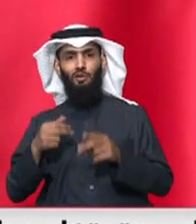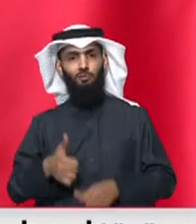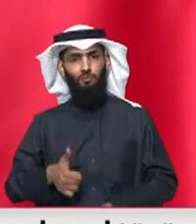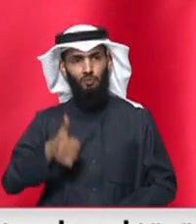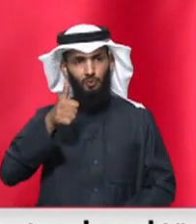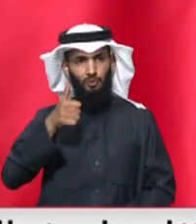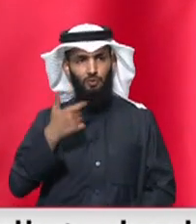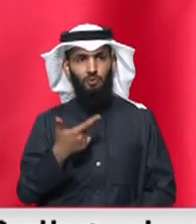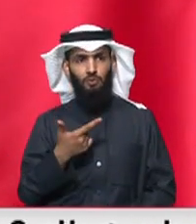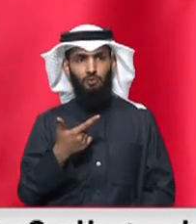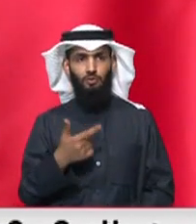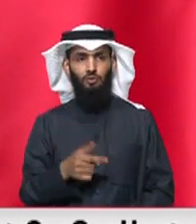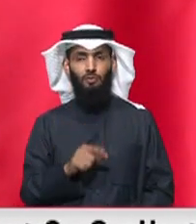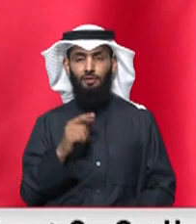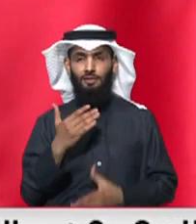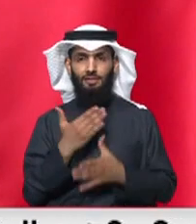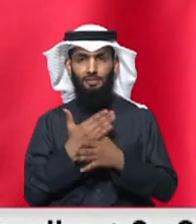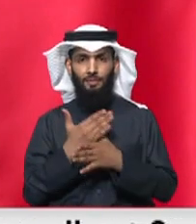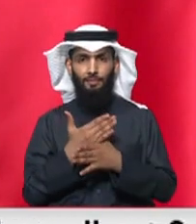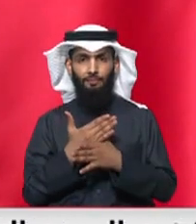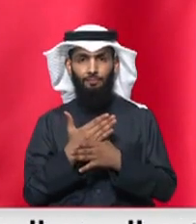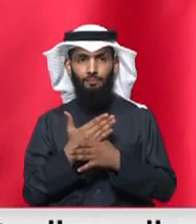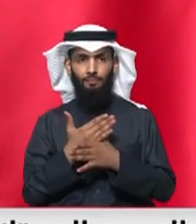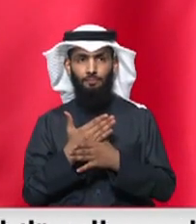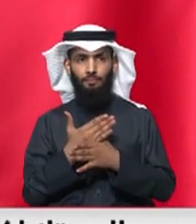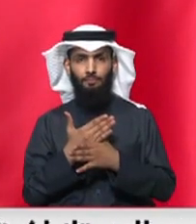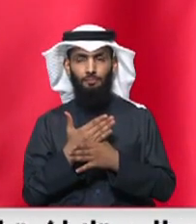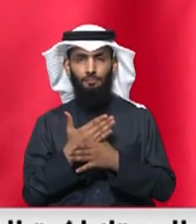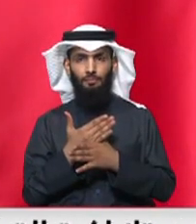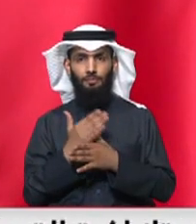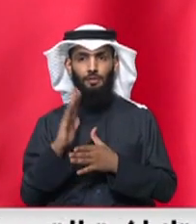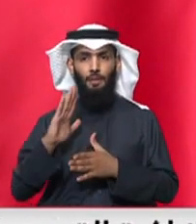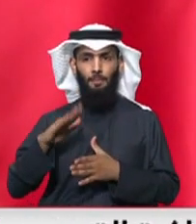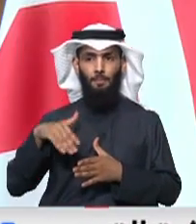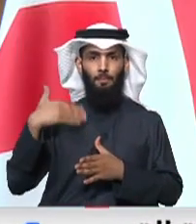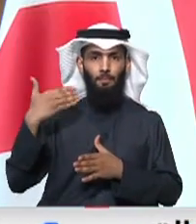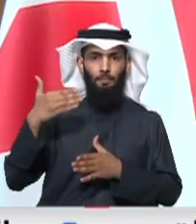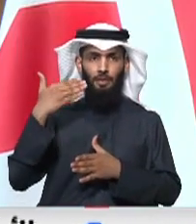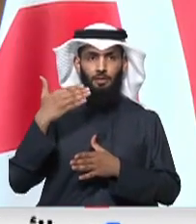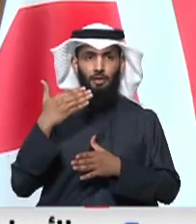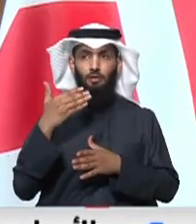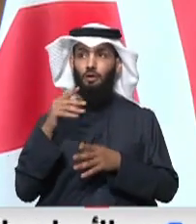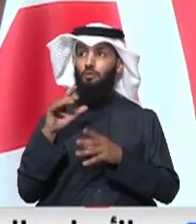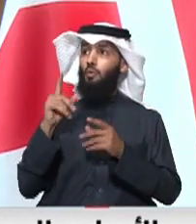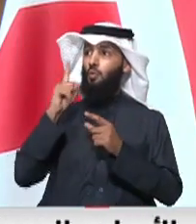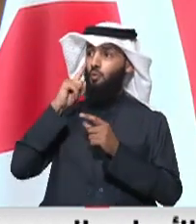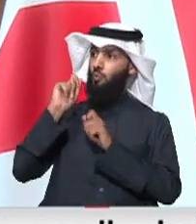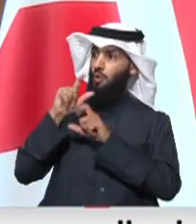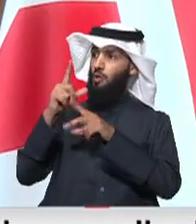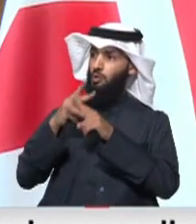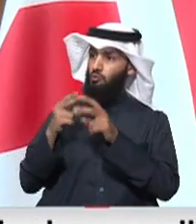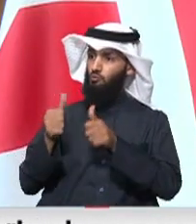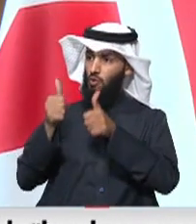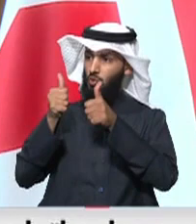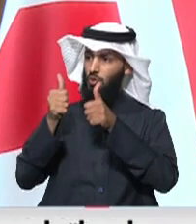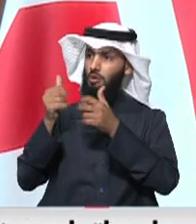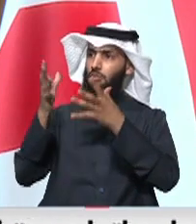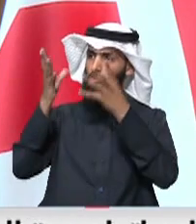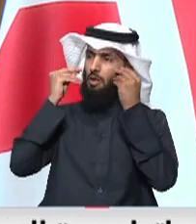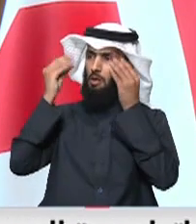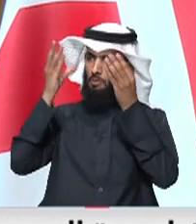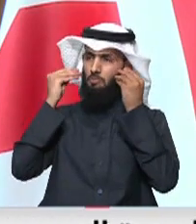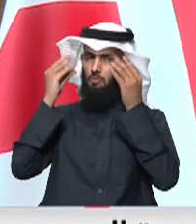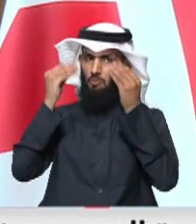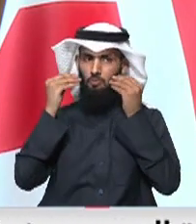ICAO المدريجن بحيث أنه يكون يؤخذ منه ويدرس. العقد سيغطي نظاما